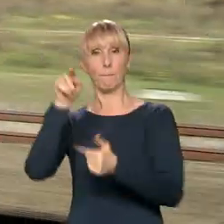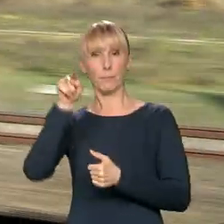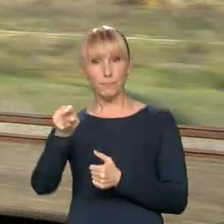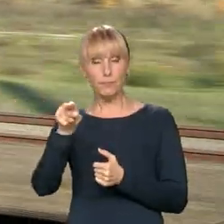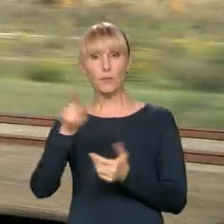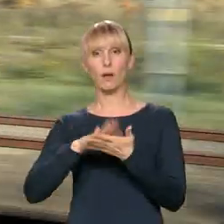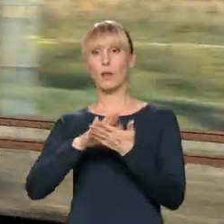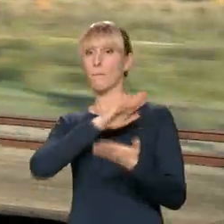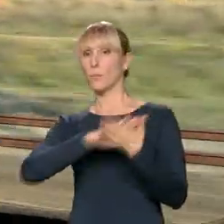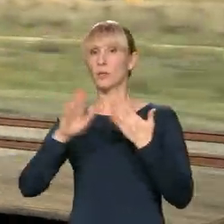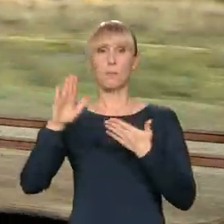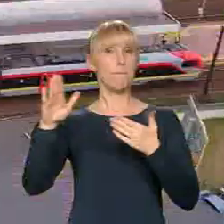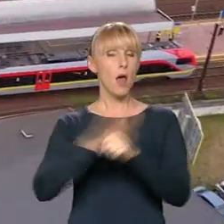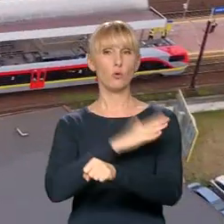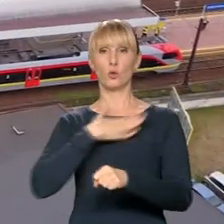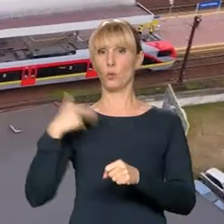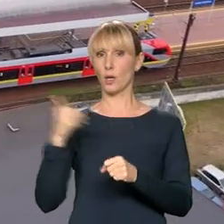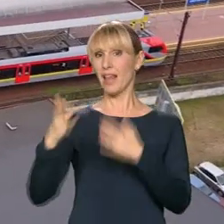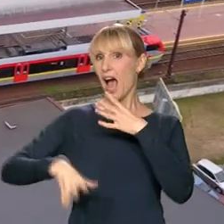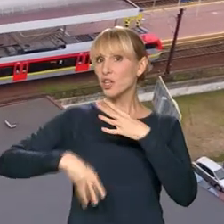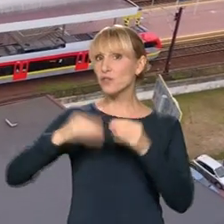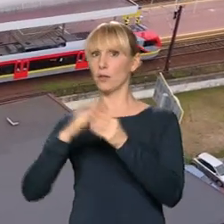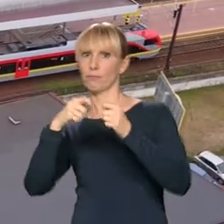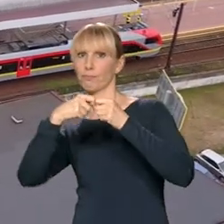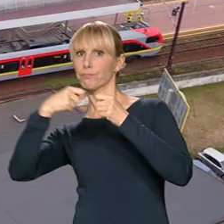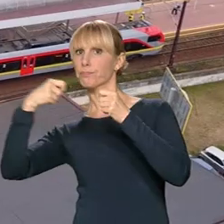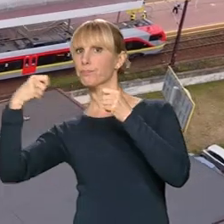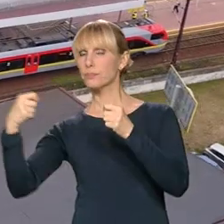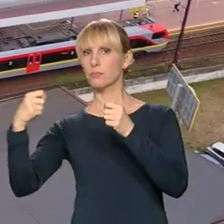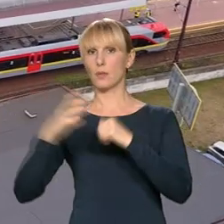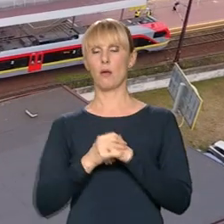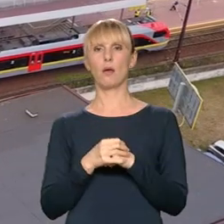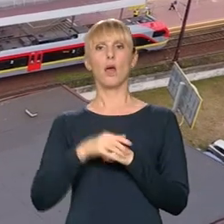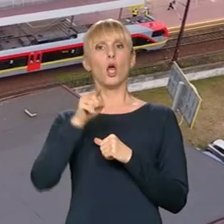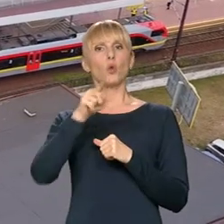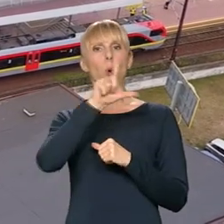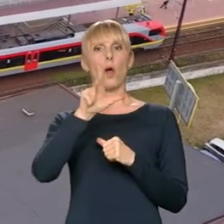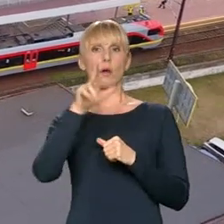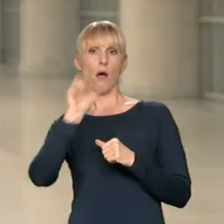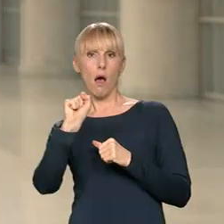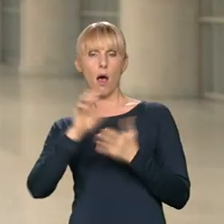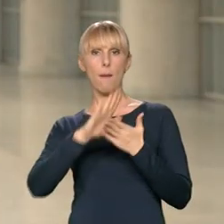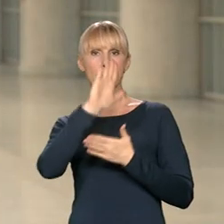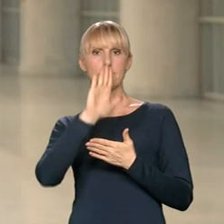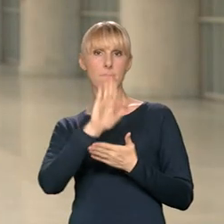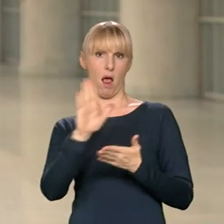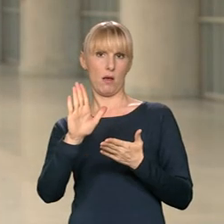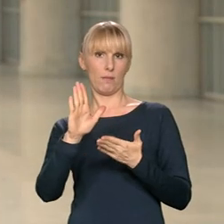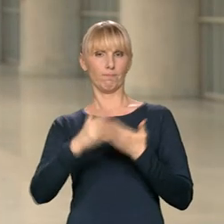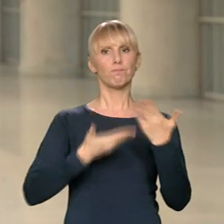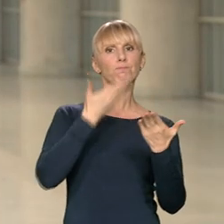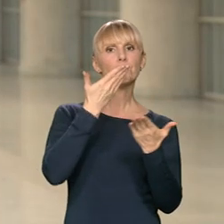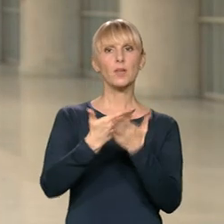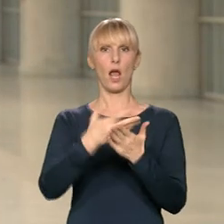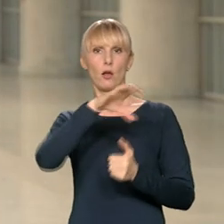przez cały weekend, a w przypadku świąt zostaje odpowiednio wydłużony o czas wolny. Łódzka Kolej Aglomeracyjna posiada ofertę dla grup. Rodziny